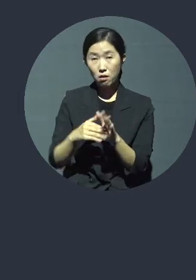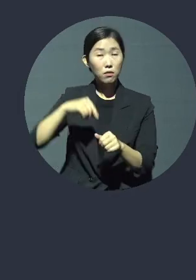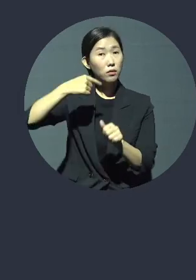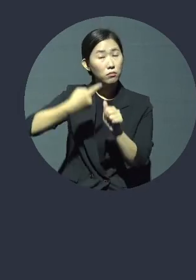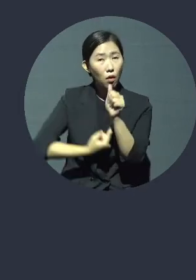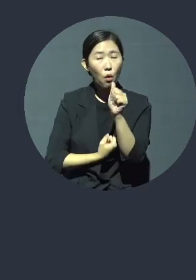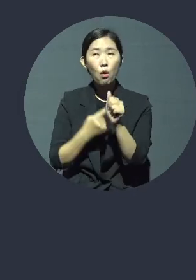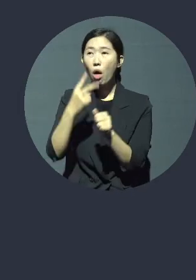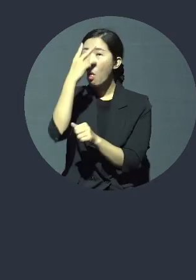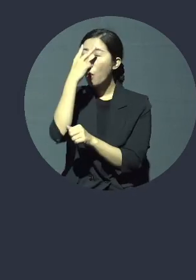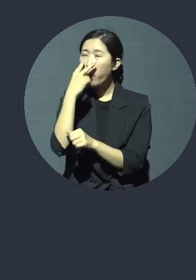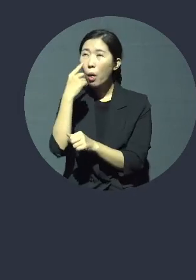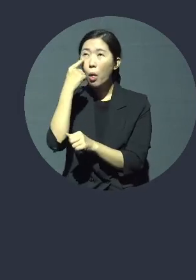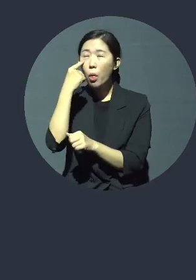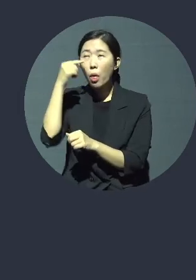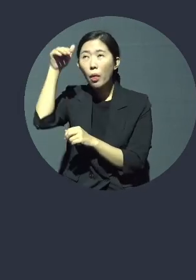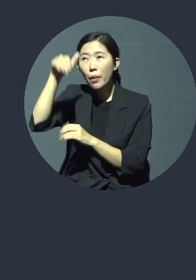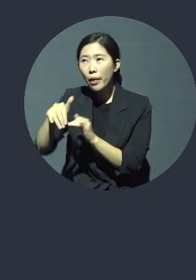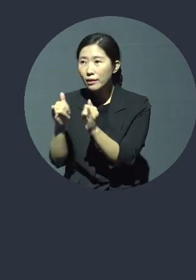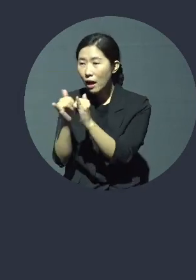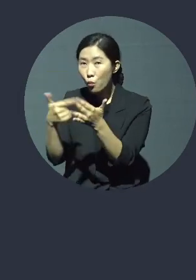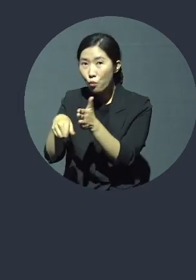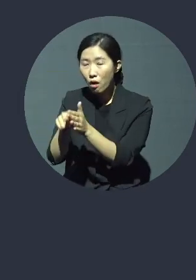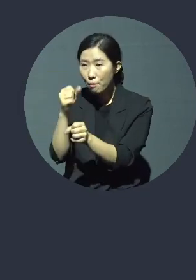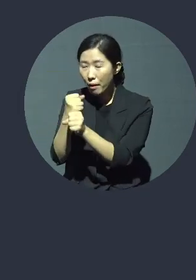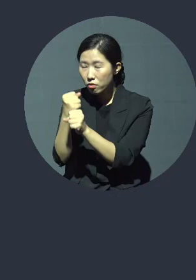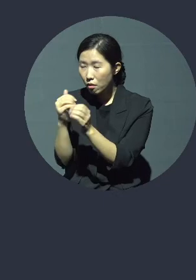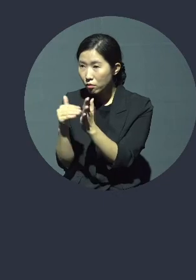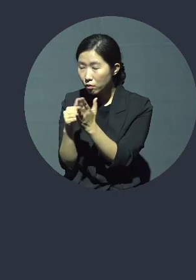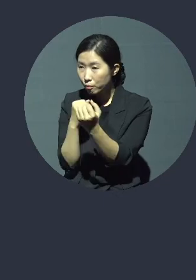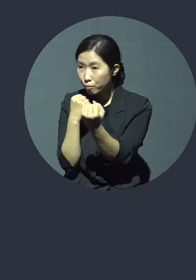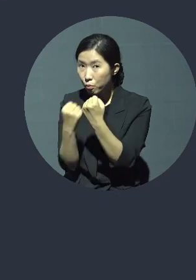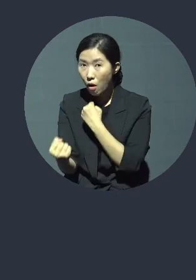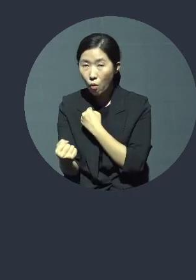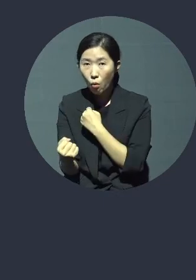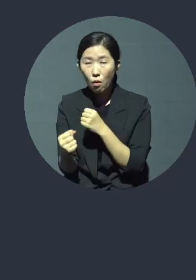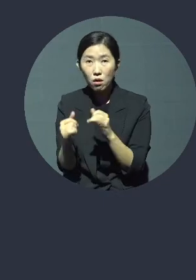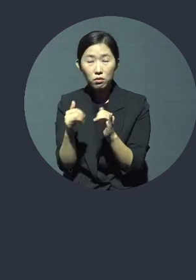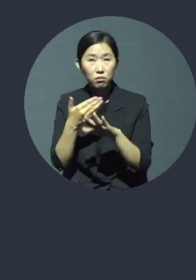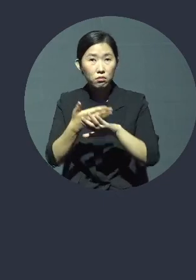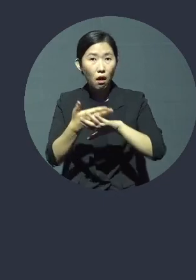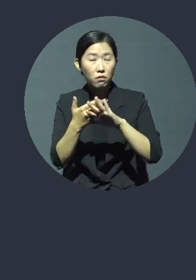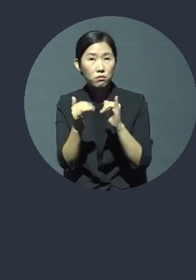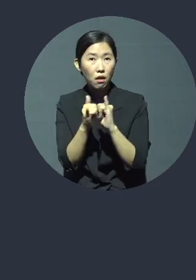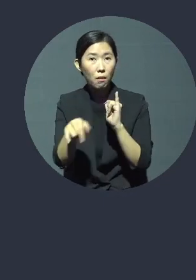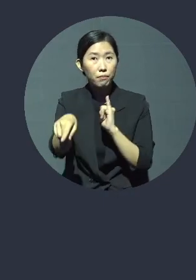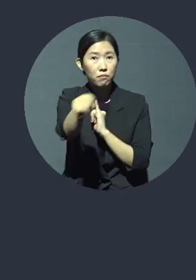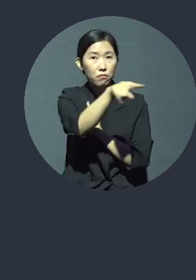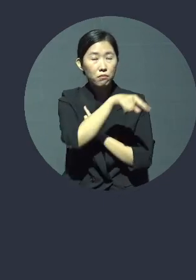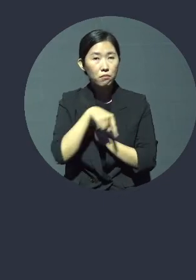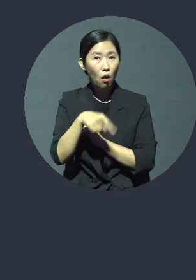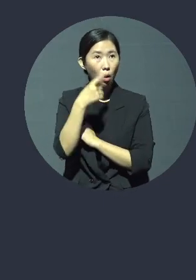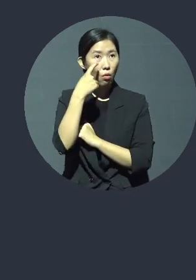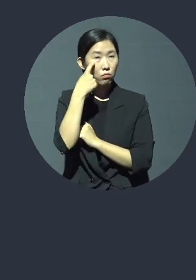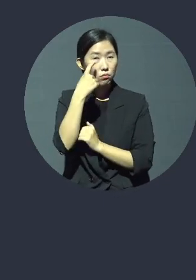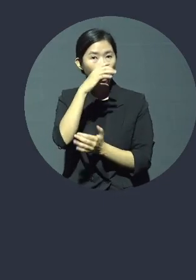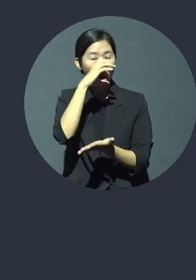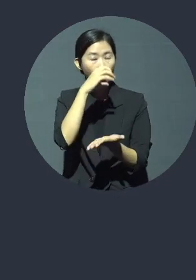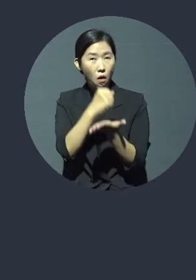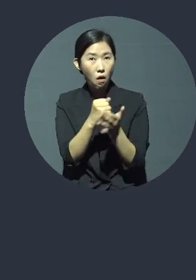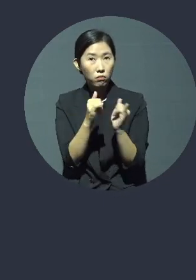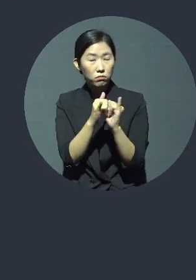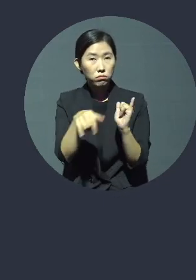고객들에게 야간에 저희 제품을 사용할 때 눈부심을 줄여주는 기능으로 확대되어 현재 저희 디자인의 모범 사례로